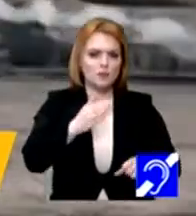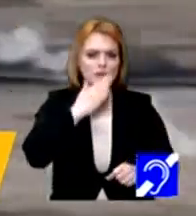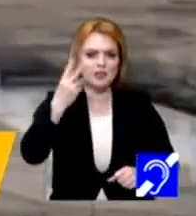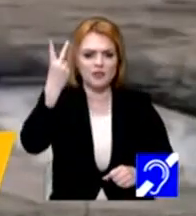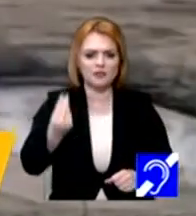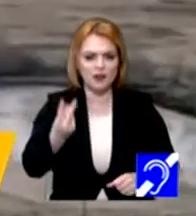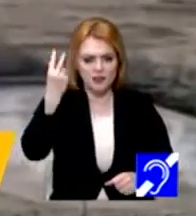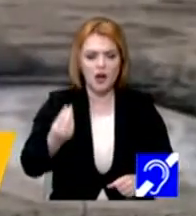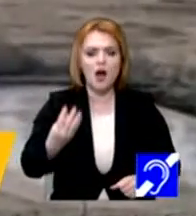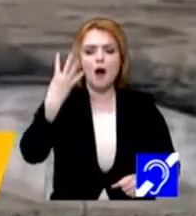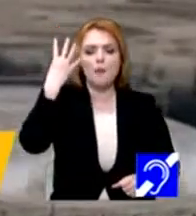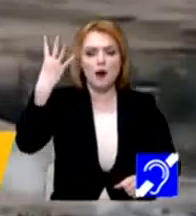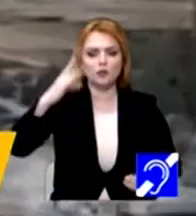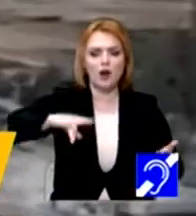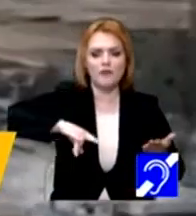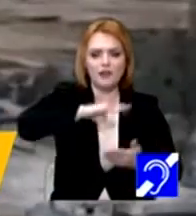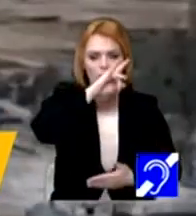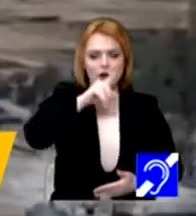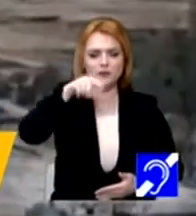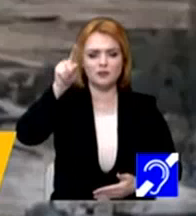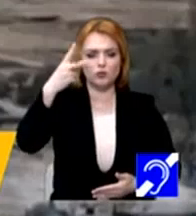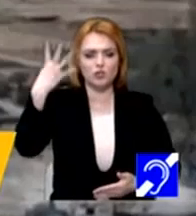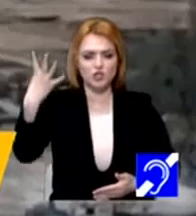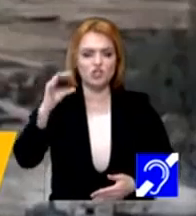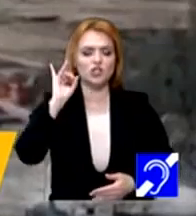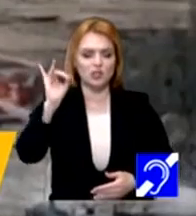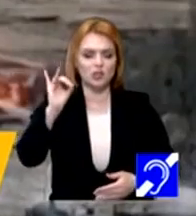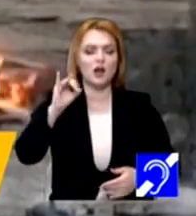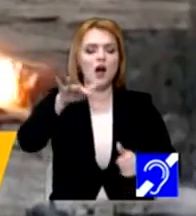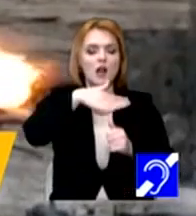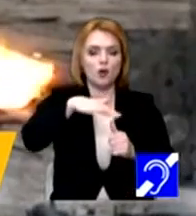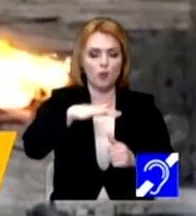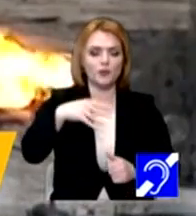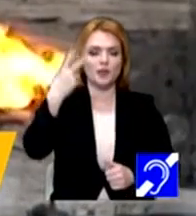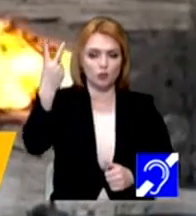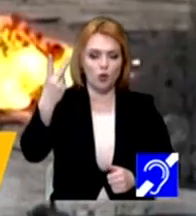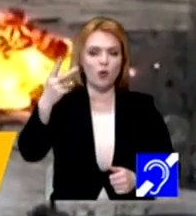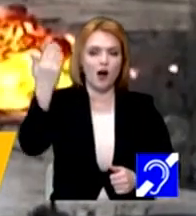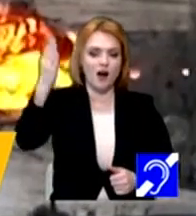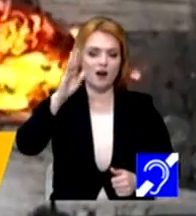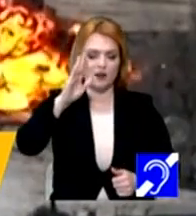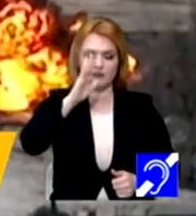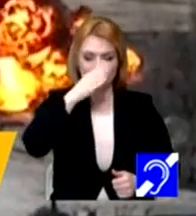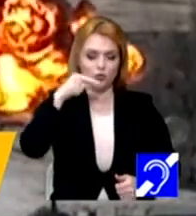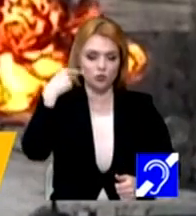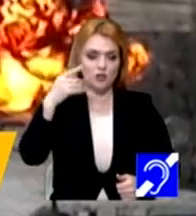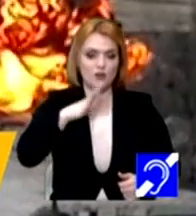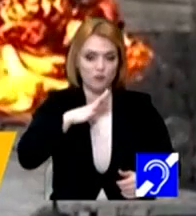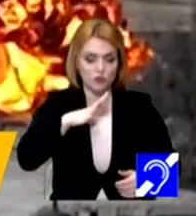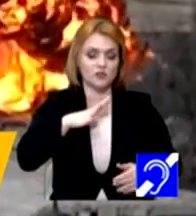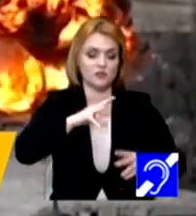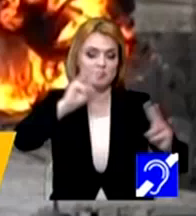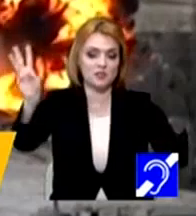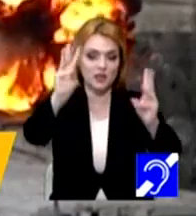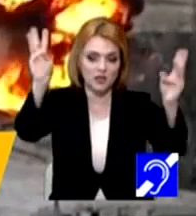zile, patru avioane Su-25 și două elicoptere inamice au fost distruse. În regiunea Brovar, armata și civilii ucraineni au distrus